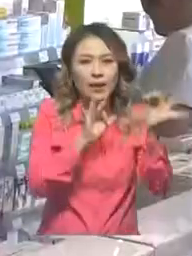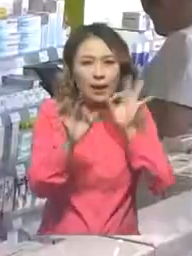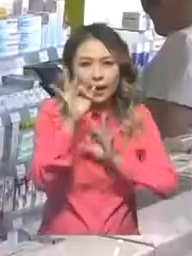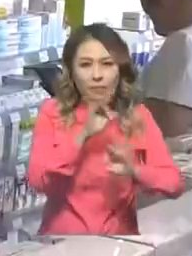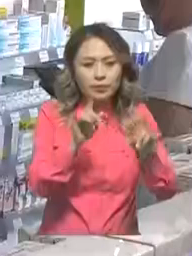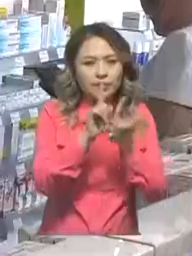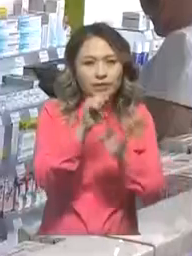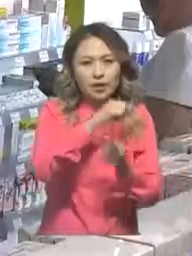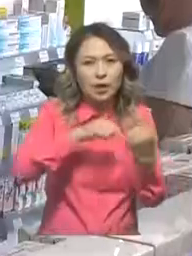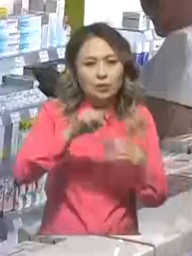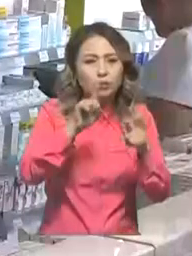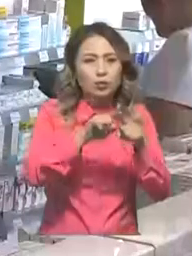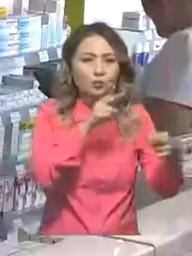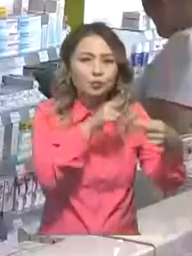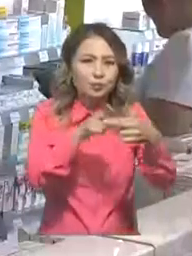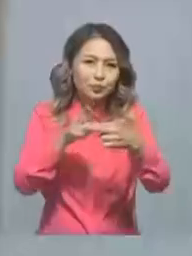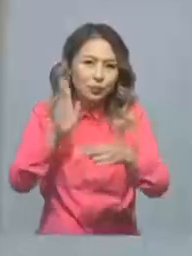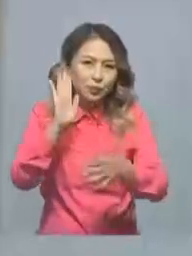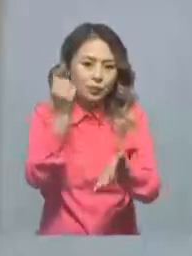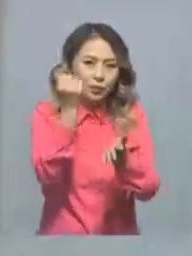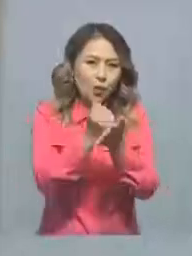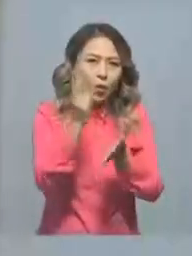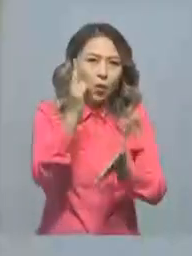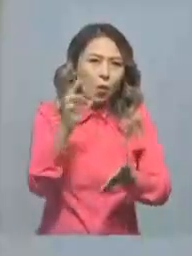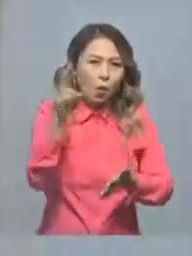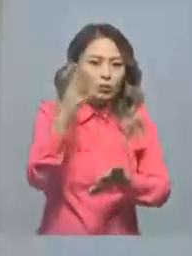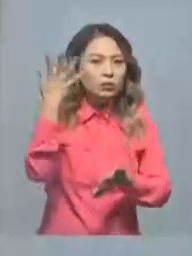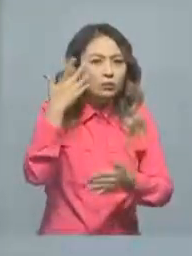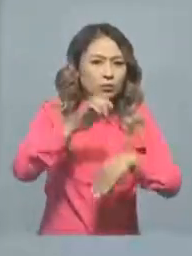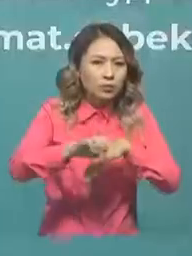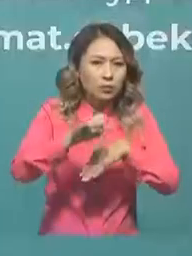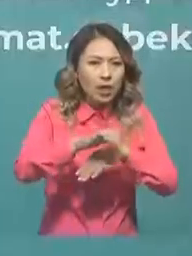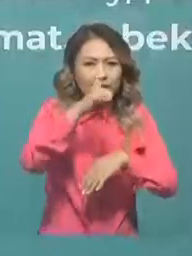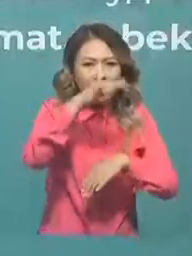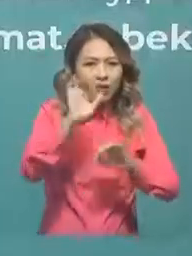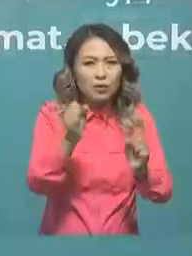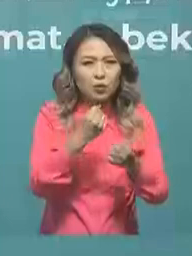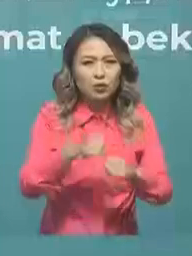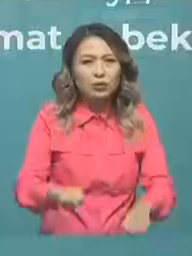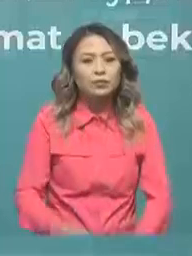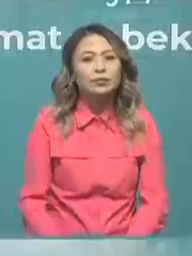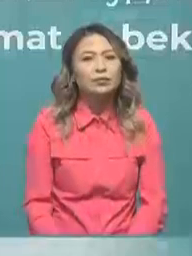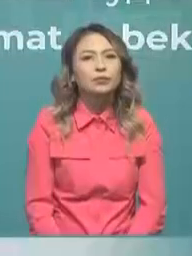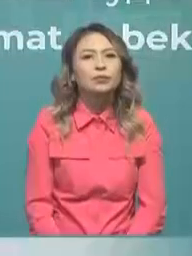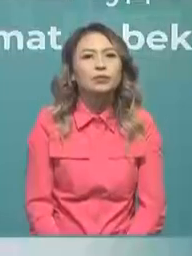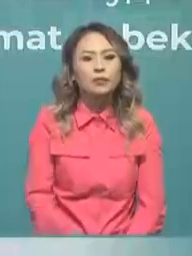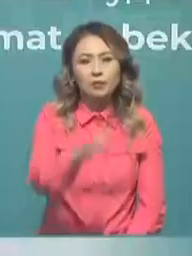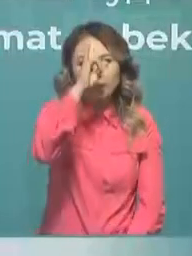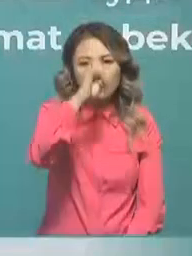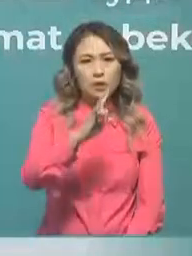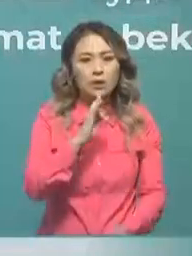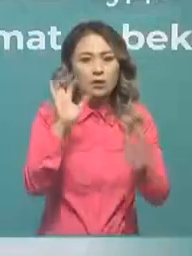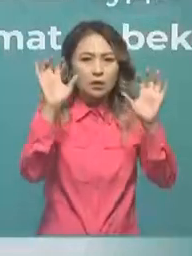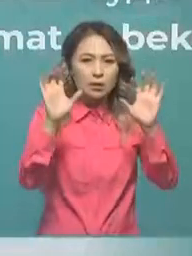көлеңкелі кәсібіне де тосқауыл болатынын айтады. Себебі таңбалау кодын қолдан басып шығару мүмкін емес. Қазақстанның заңнамасына сәйкес келетін дәрілік